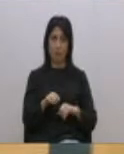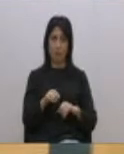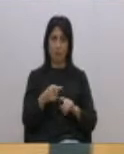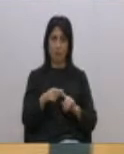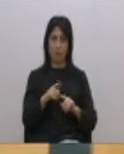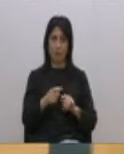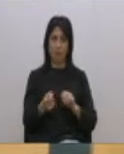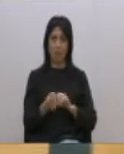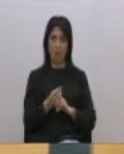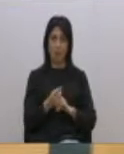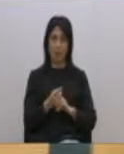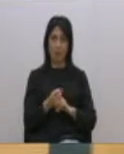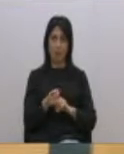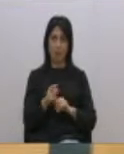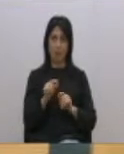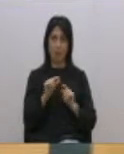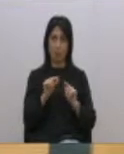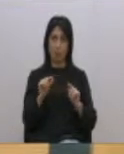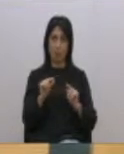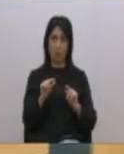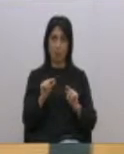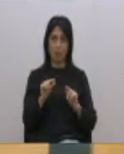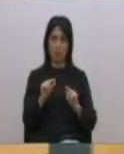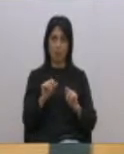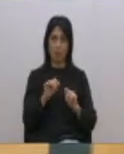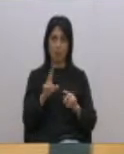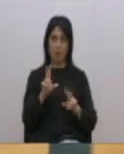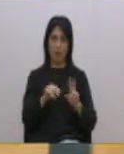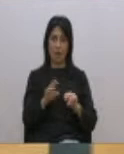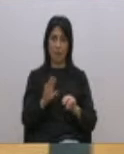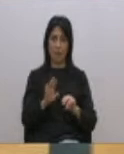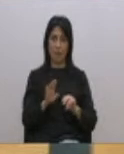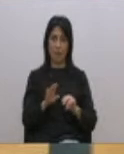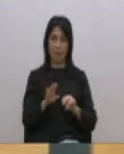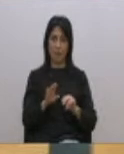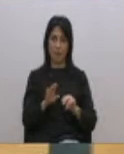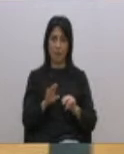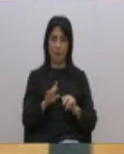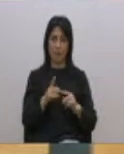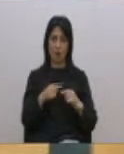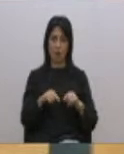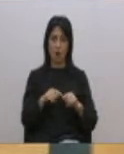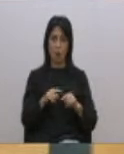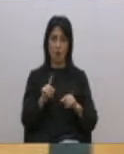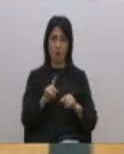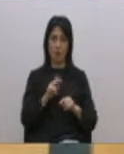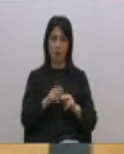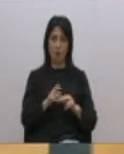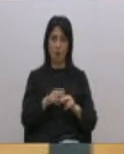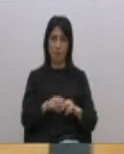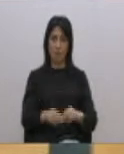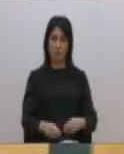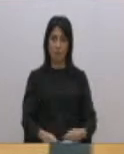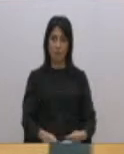ამან გამოიწვიოს ამ პუნქტის არ გათვალისწინება კომიტეტების გარკვეული